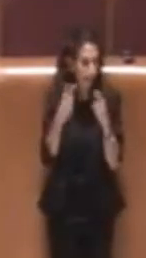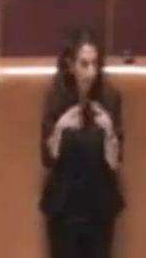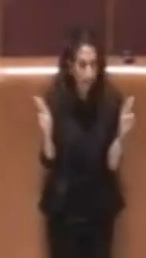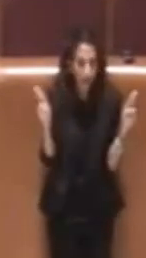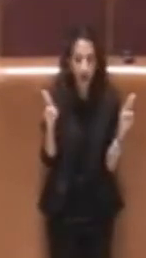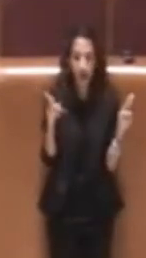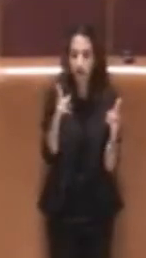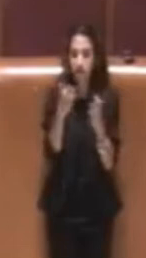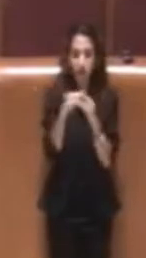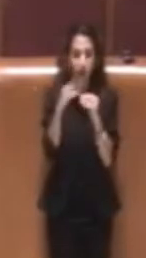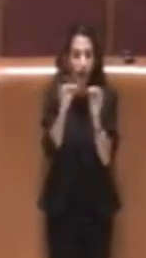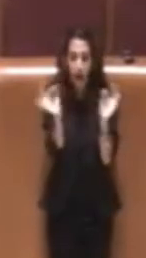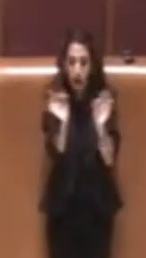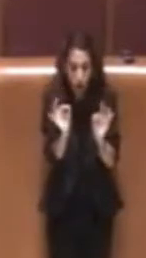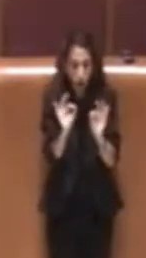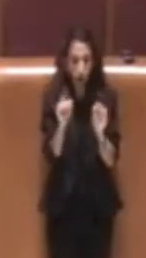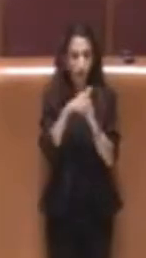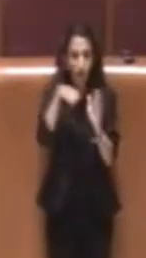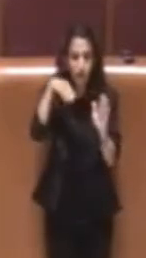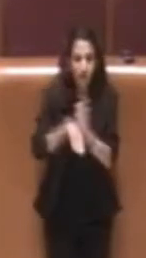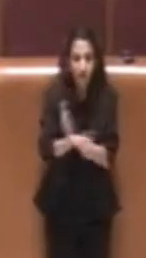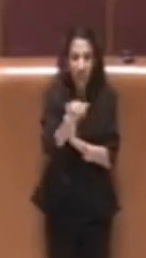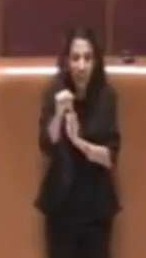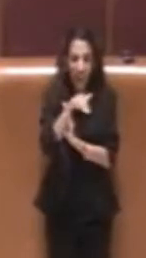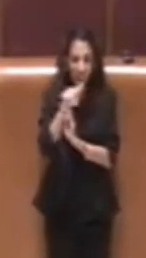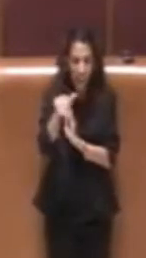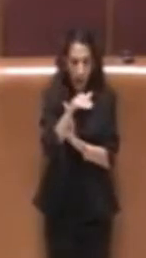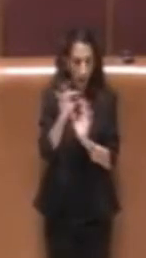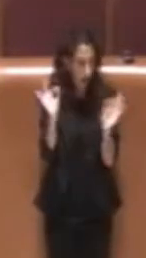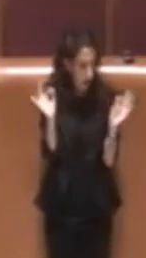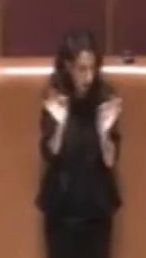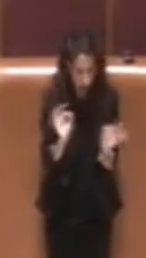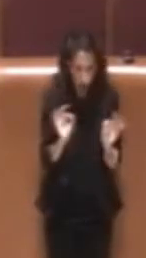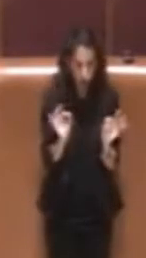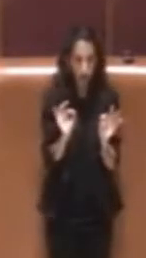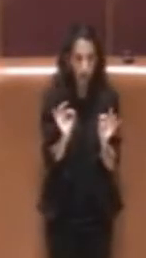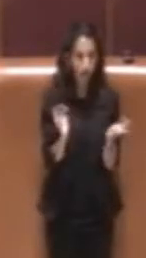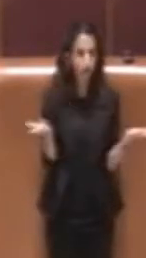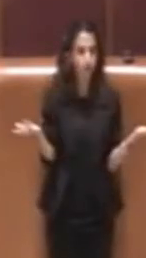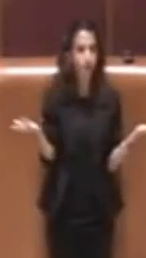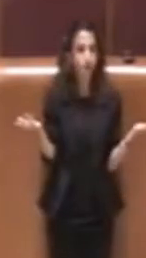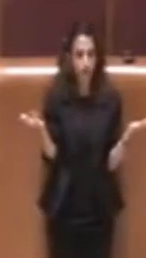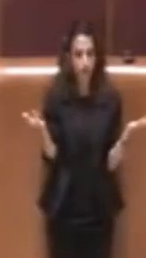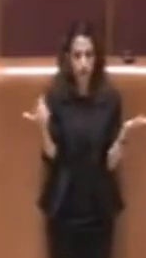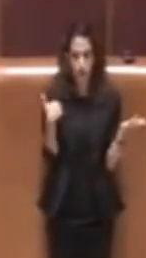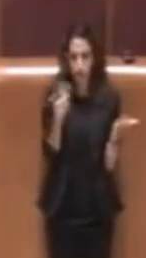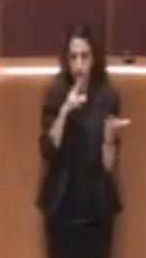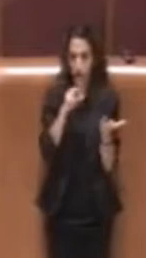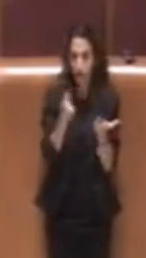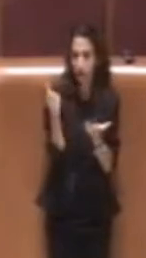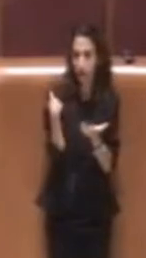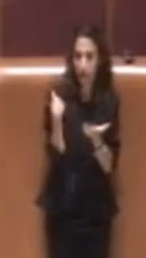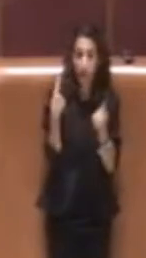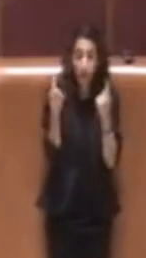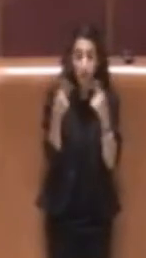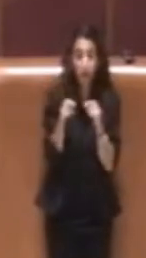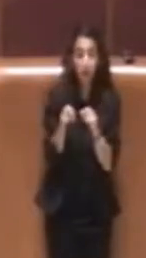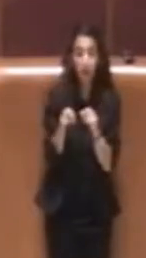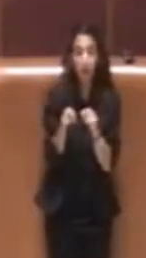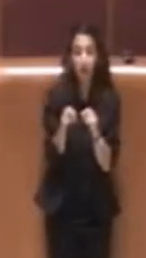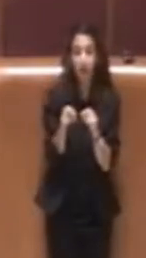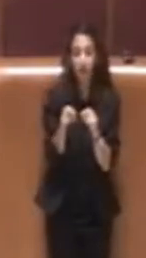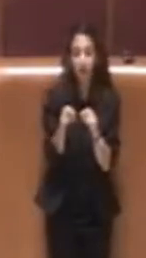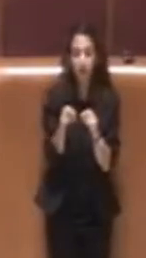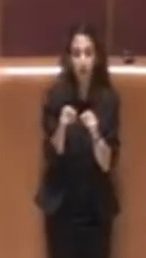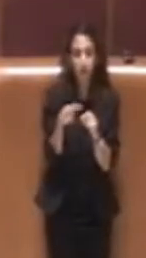avendo realizzato il sottopasso dell'Appia, che peraltro, come ho già avuto modo di dire anche ieri, è un'opera che